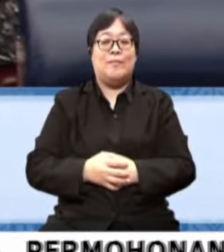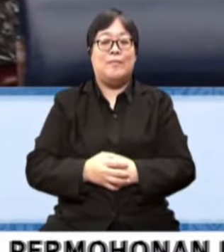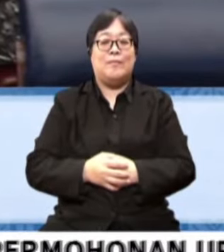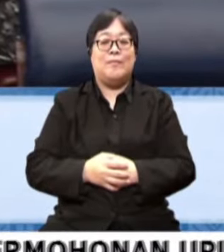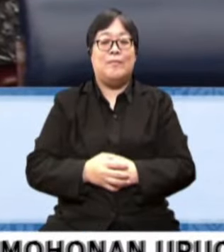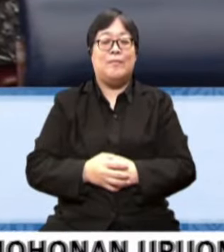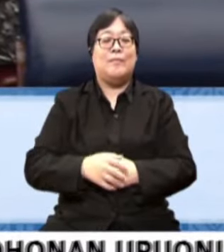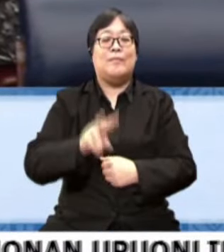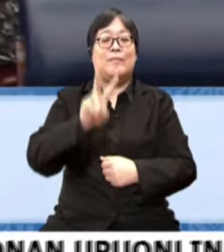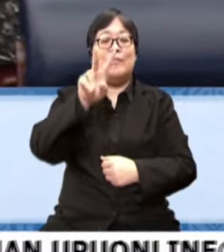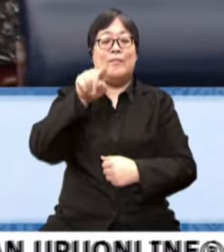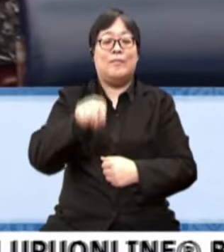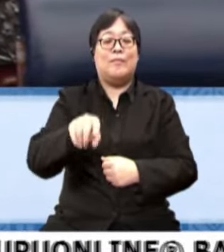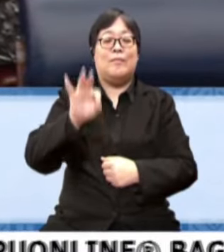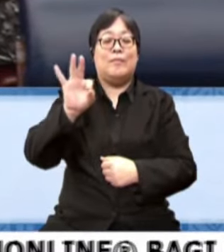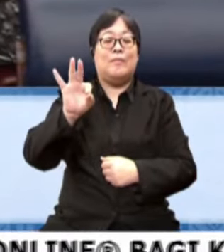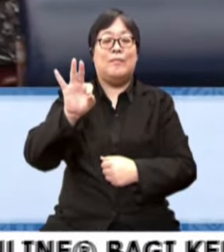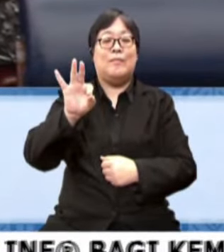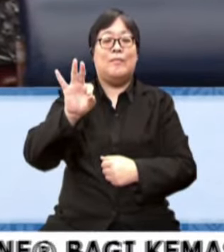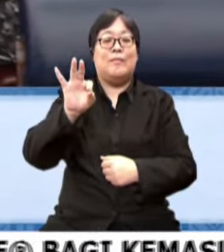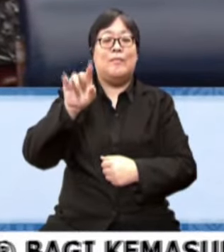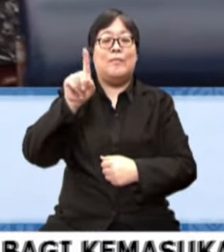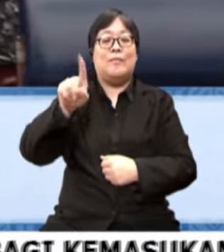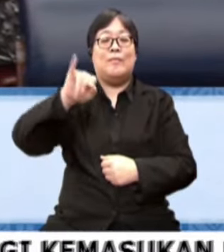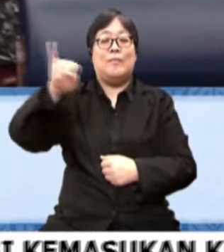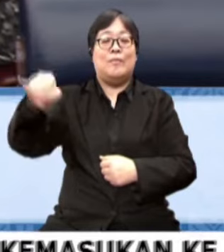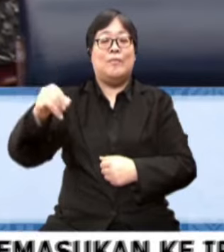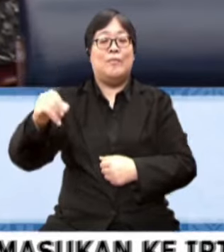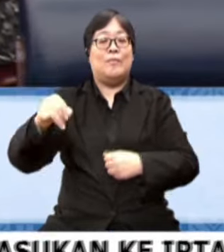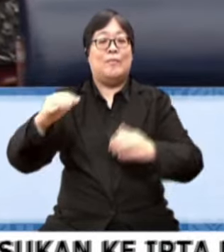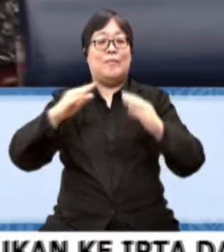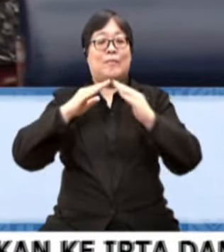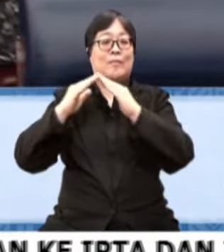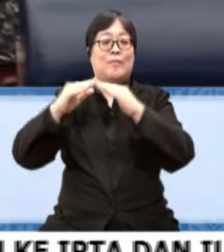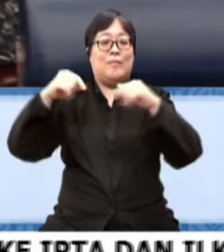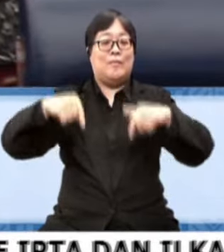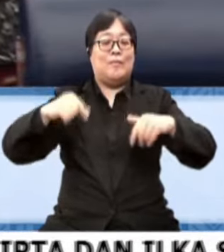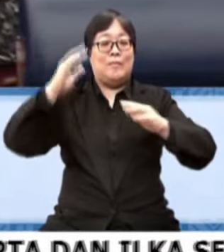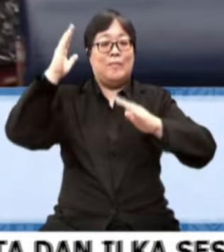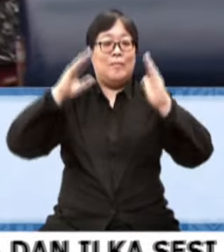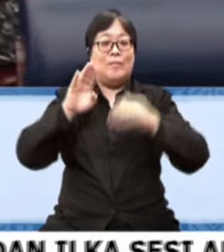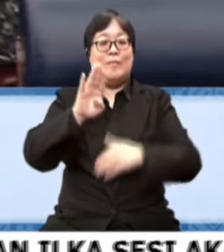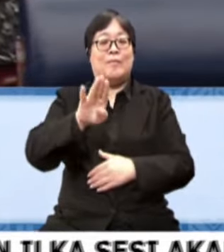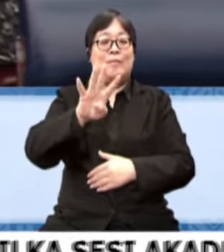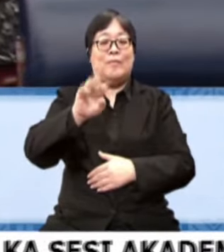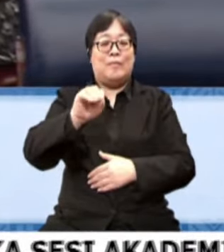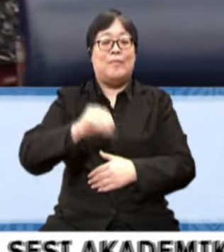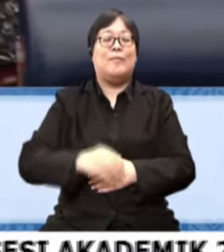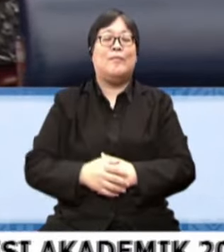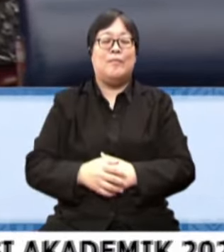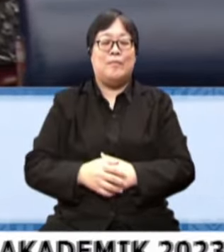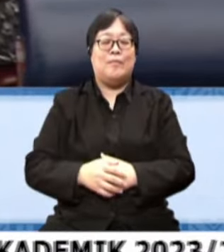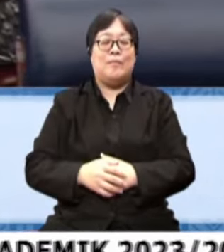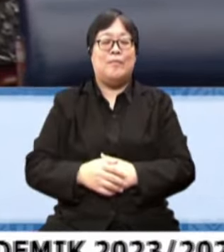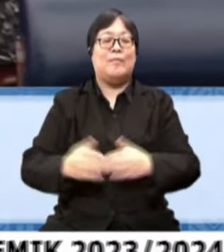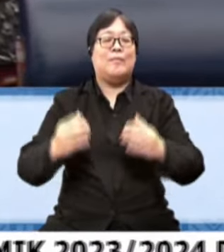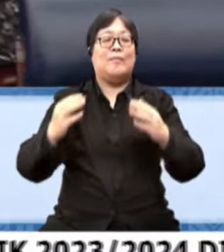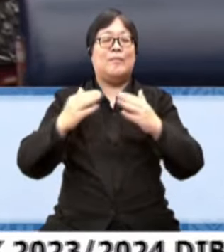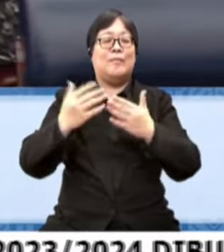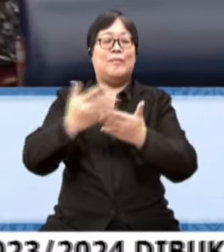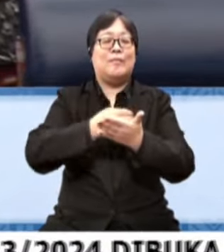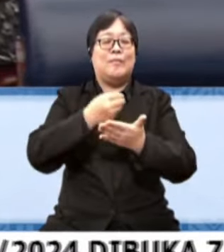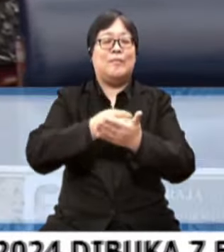dua populehan sembilan satu juta isi rumah di Malaysia ini berada dalam 40 yaitu pendapatan